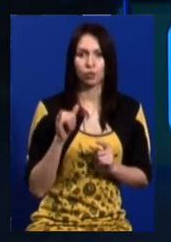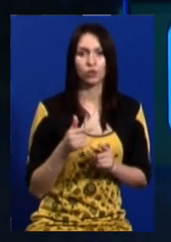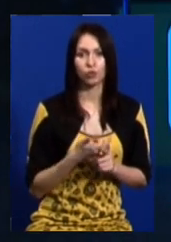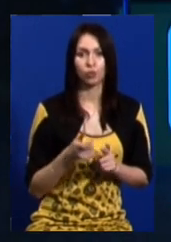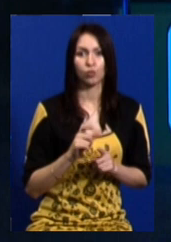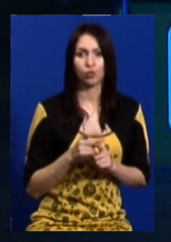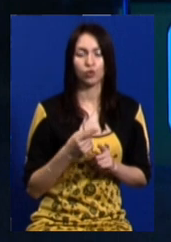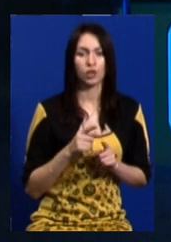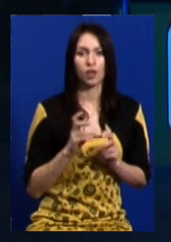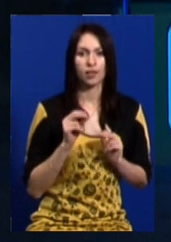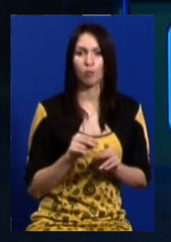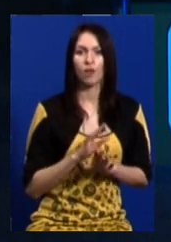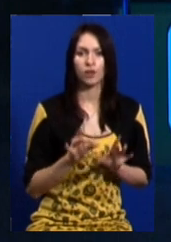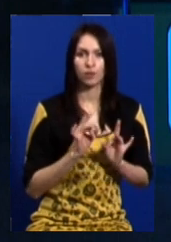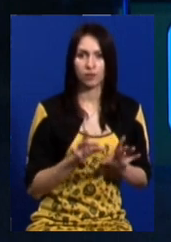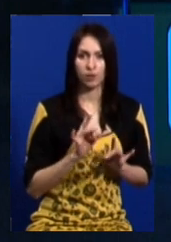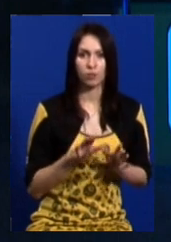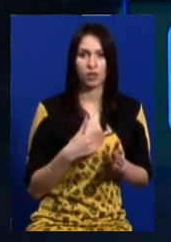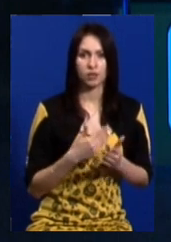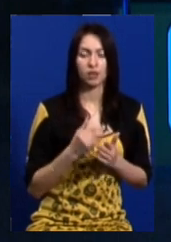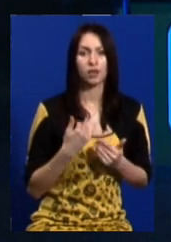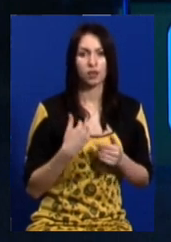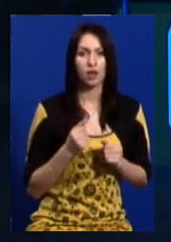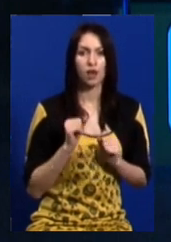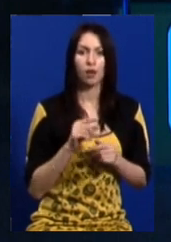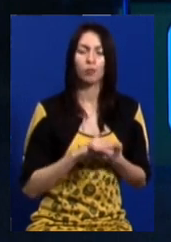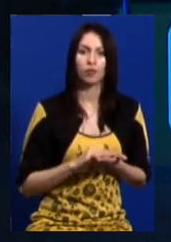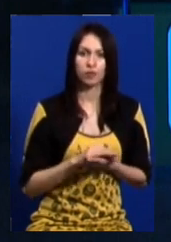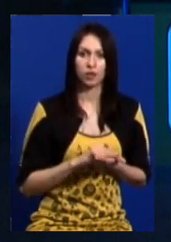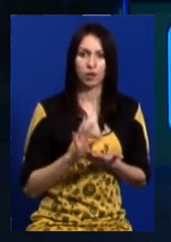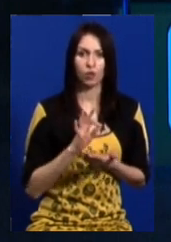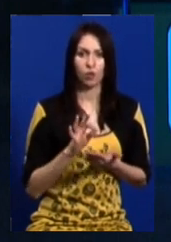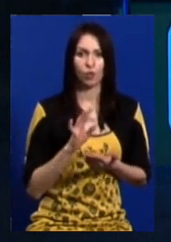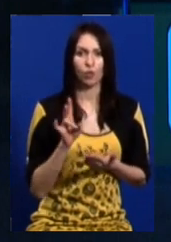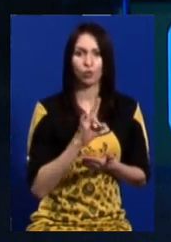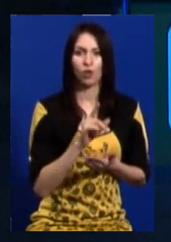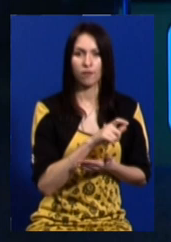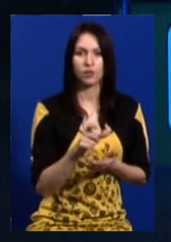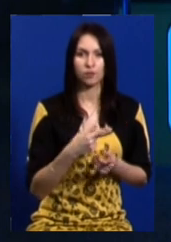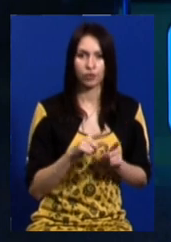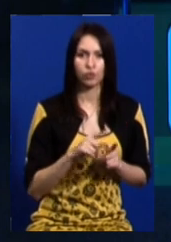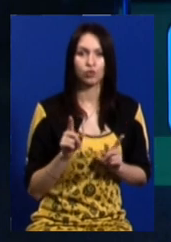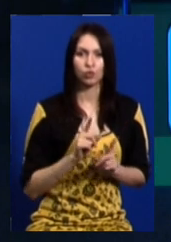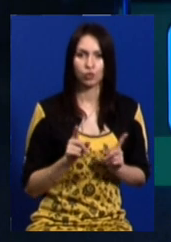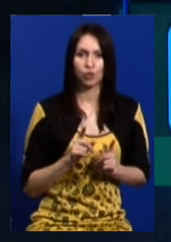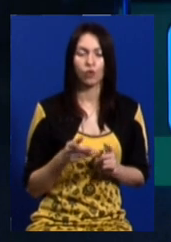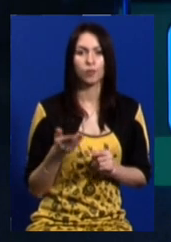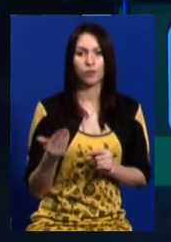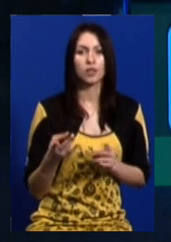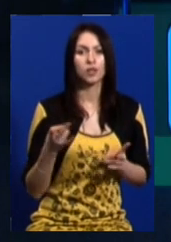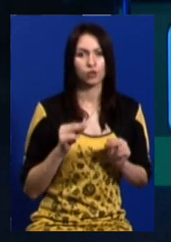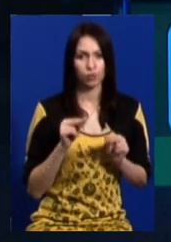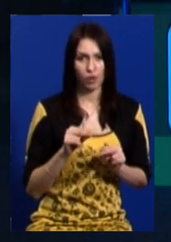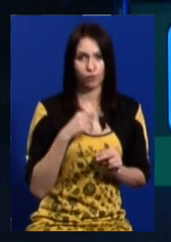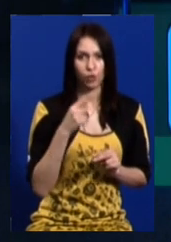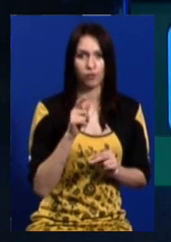неправдива така інформація для парафіян. І я навіть наголошую про те духовенство цієї конфесії, що ви повинні правду говорити